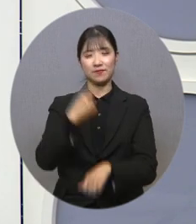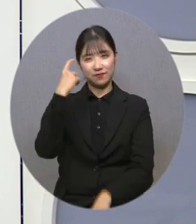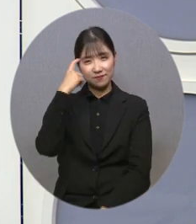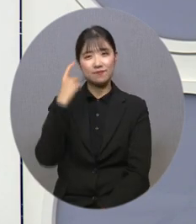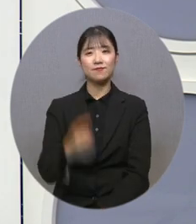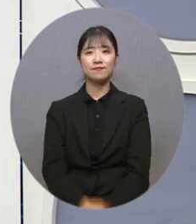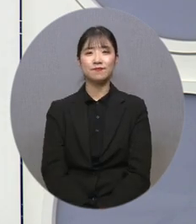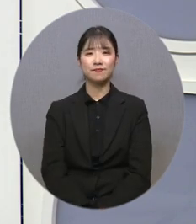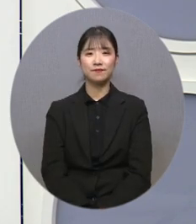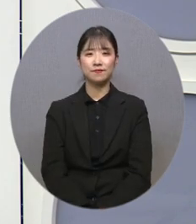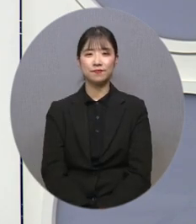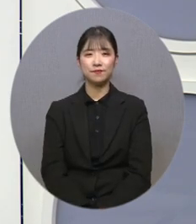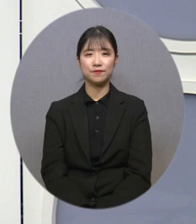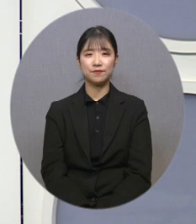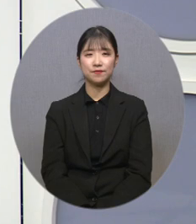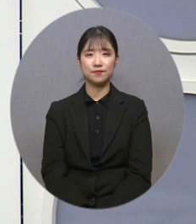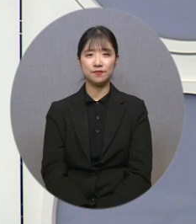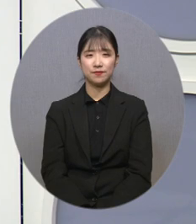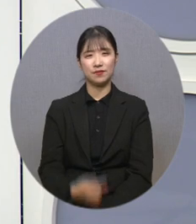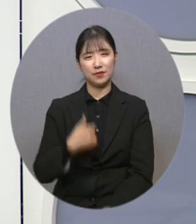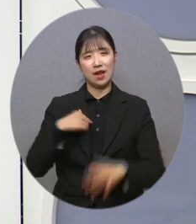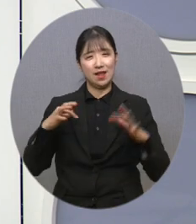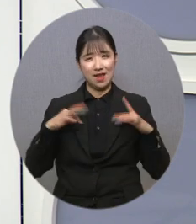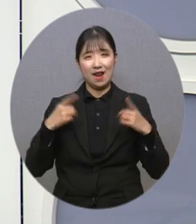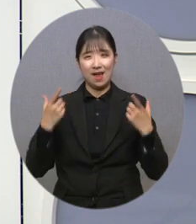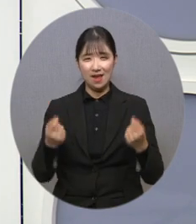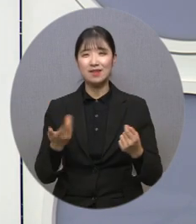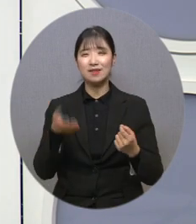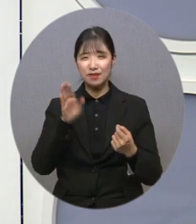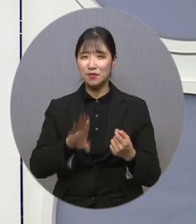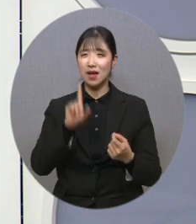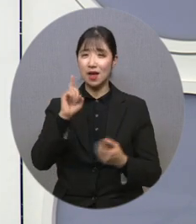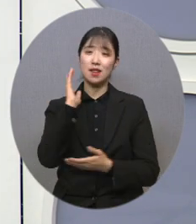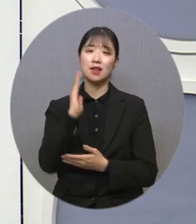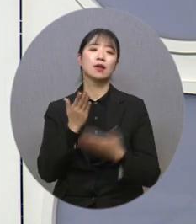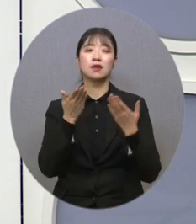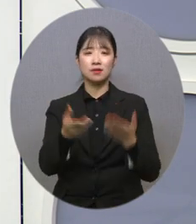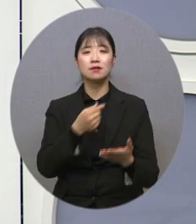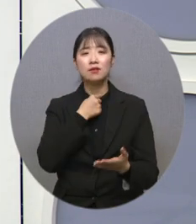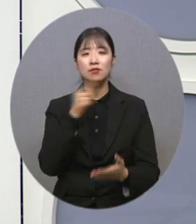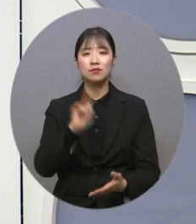생각입니다. 제가 이게 제 자랑 같지만 한 말씀 드리면